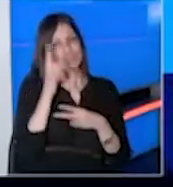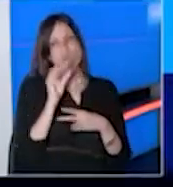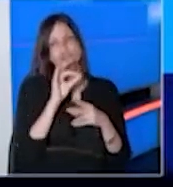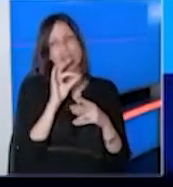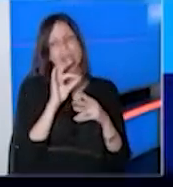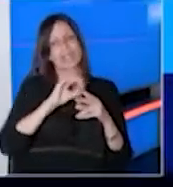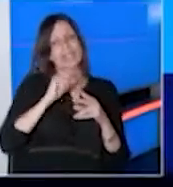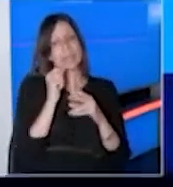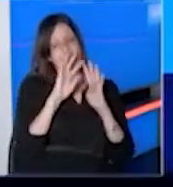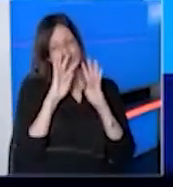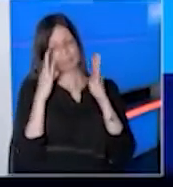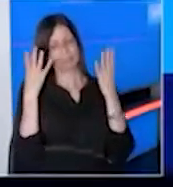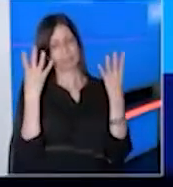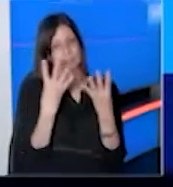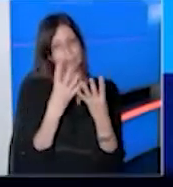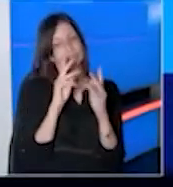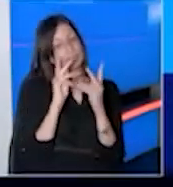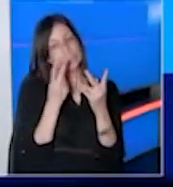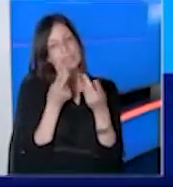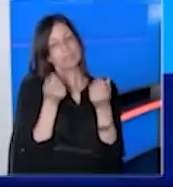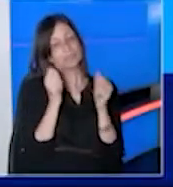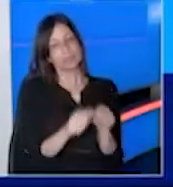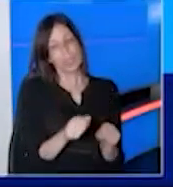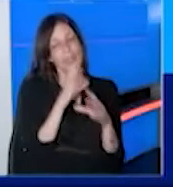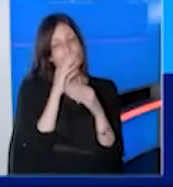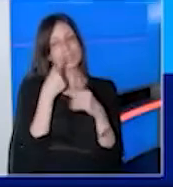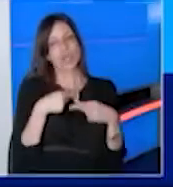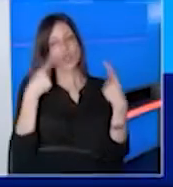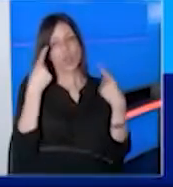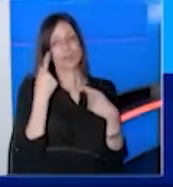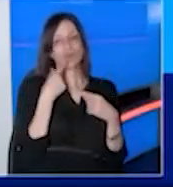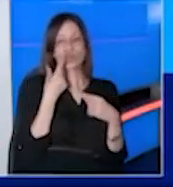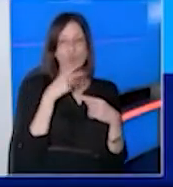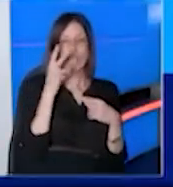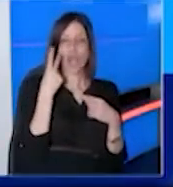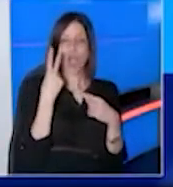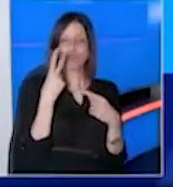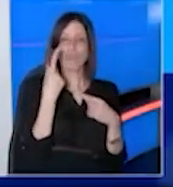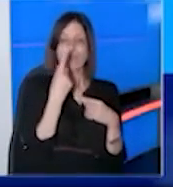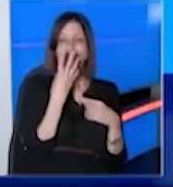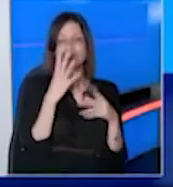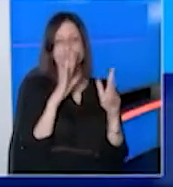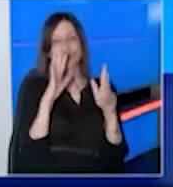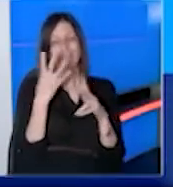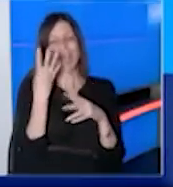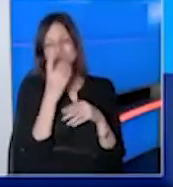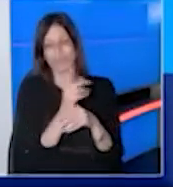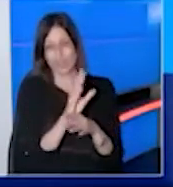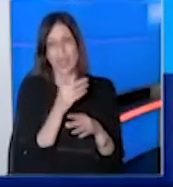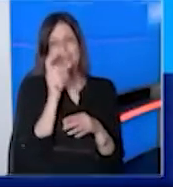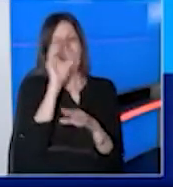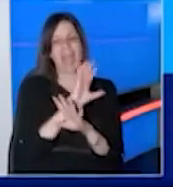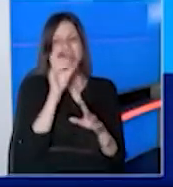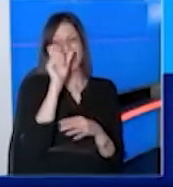קיבוצים להתגדר כקהילה מגודרת. נדבר על זה יום אחד. יותר חשוב, 1488. 40 שניות. 40 שניות. אין בן